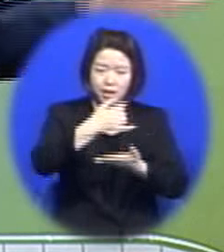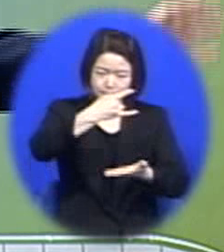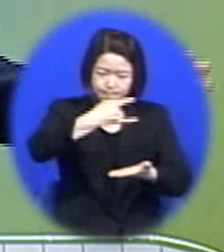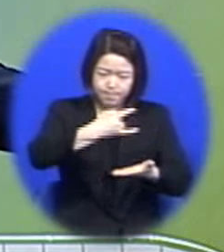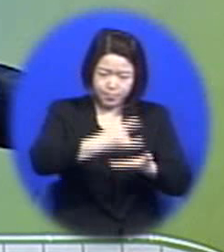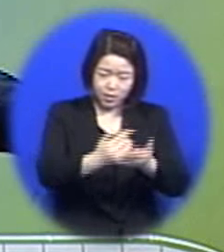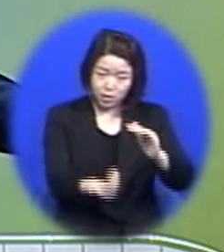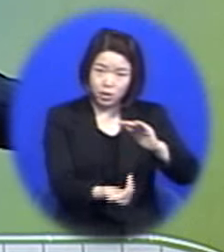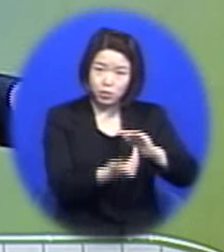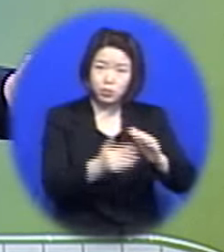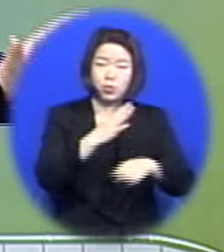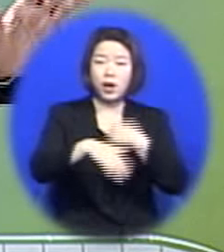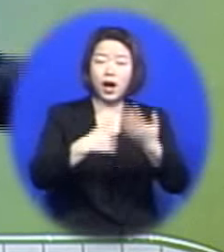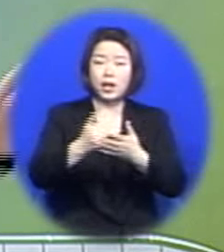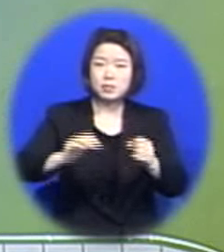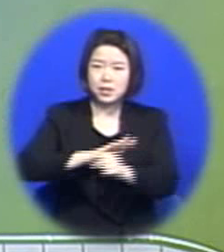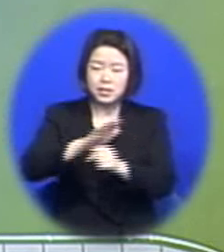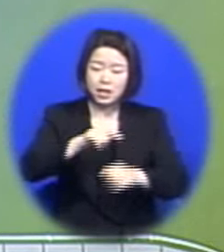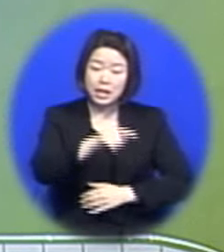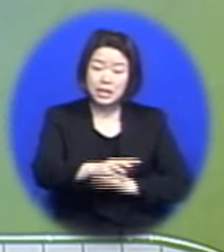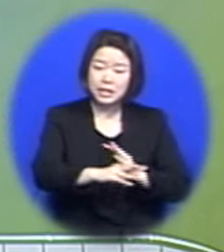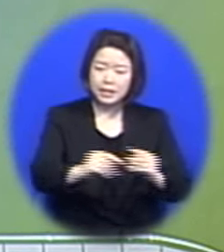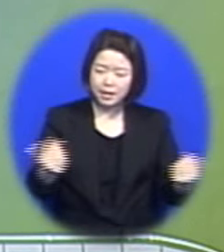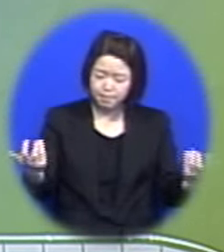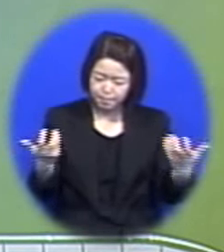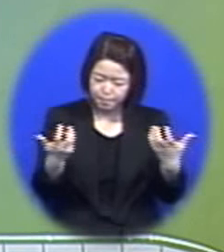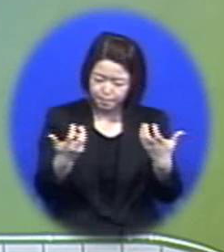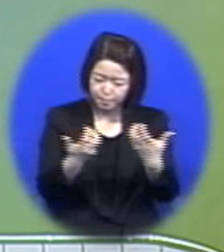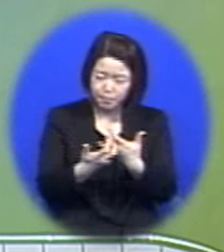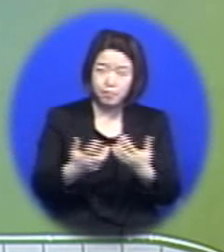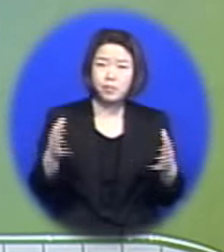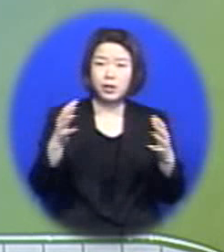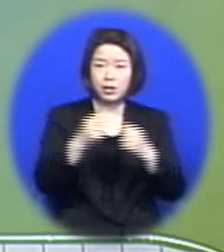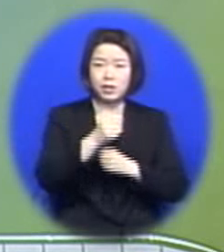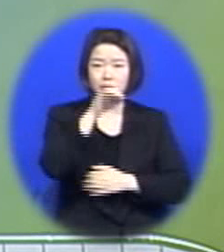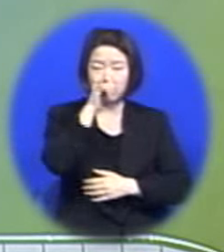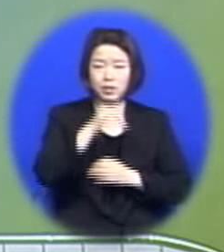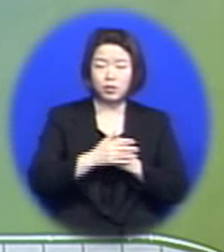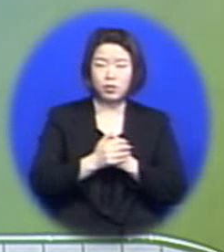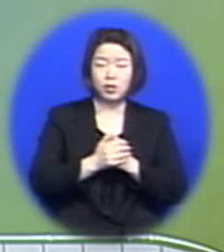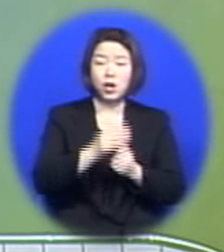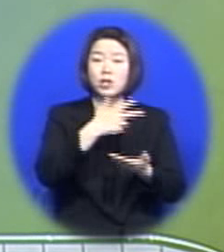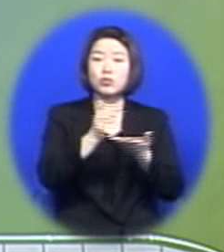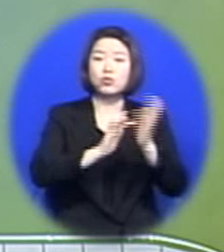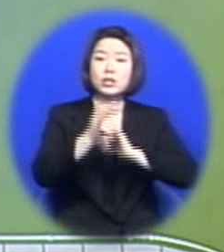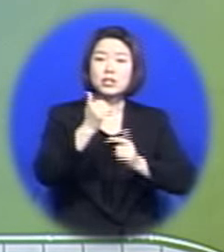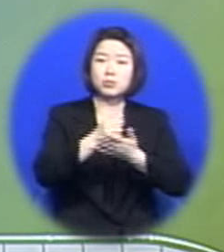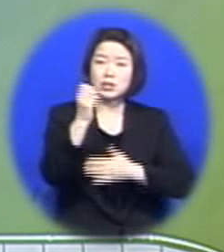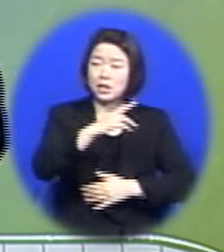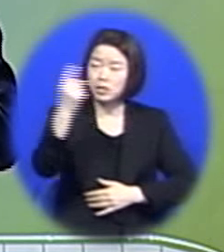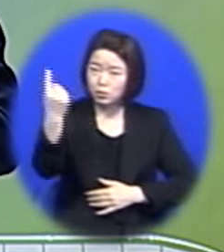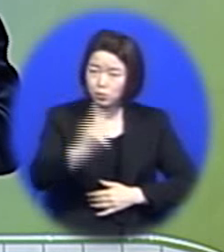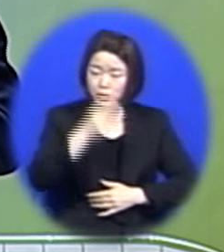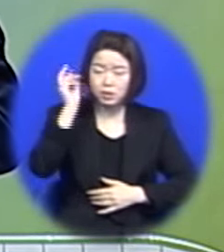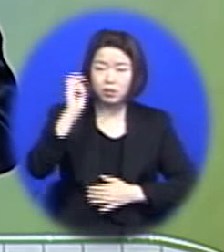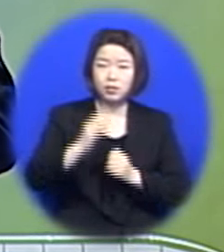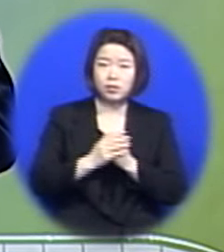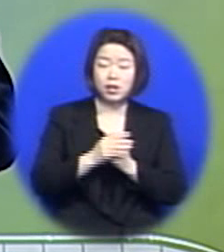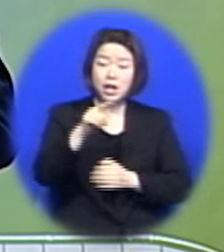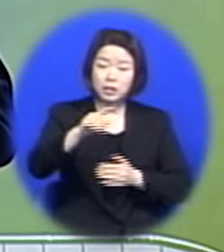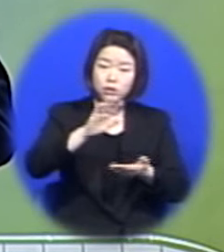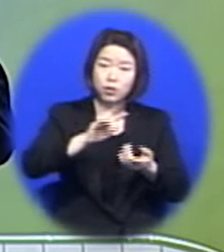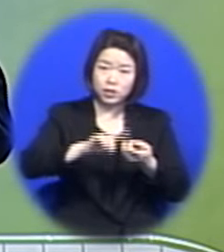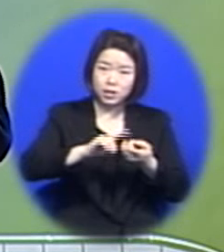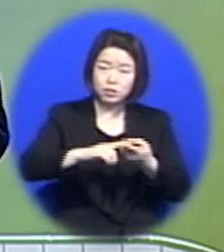하나님의 사랑이 이 땅에 충만하게 되실 거예요. 주 예수님은 재림에 오실 것입니다. 그것을 우리가 알게